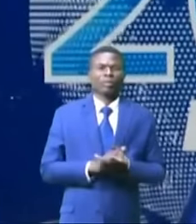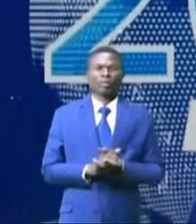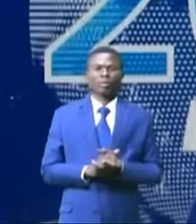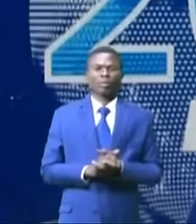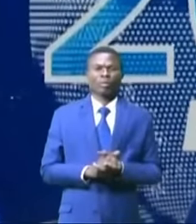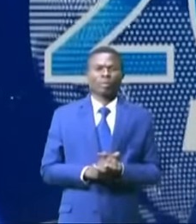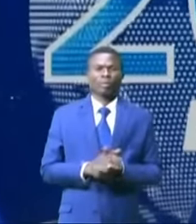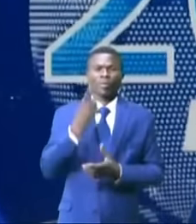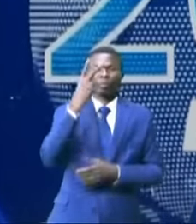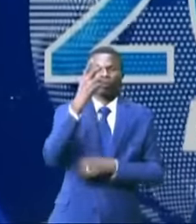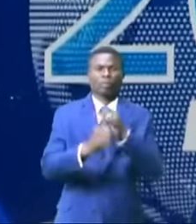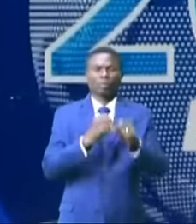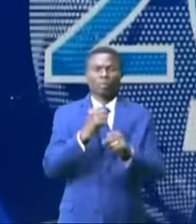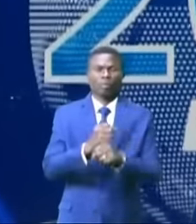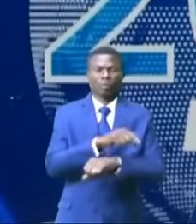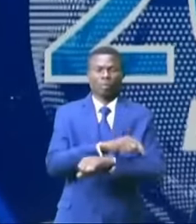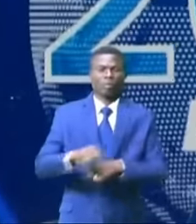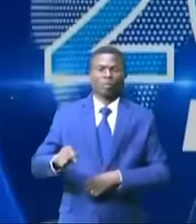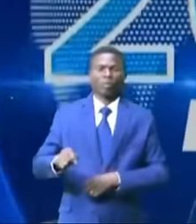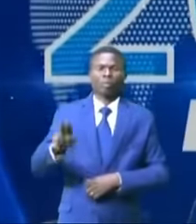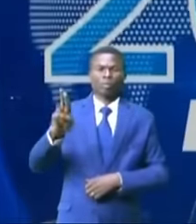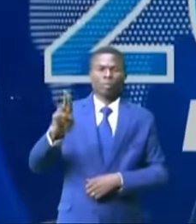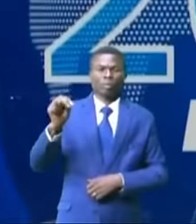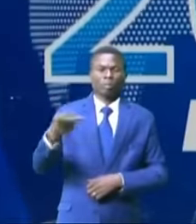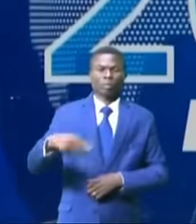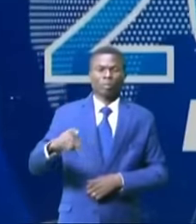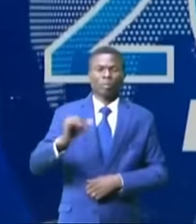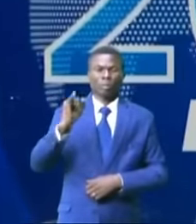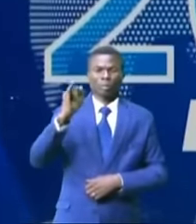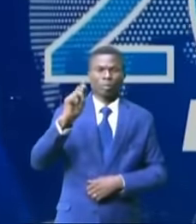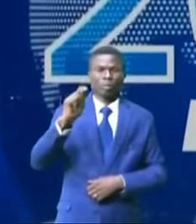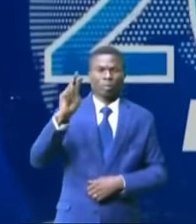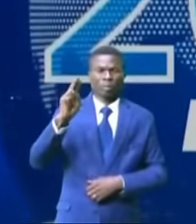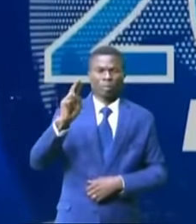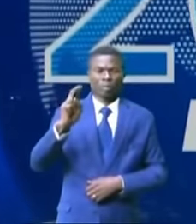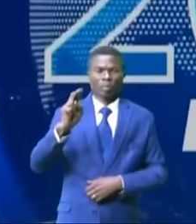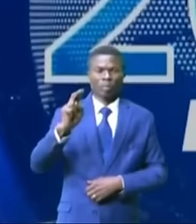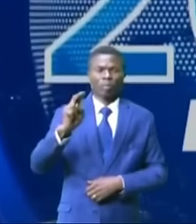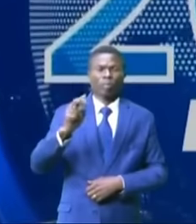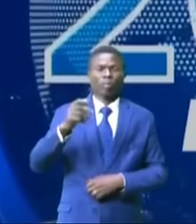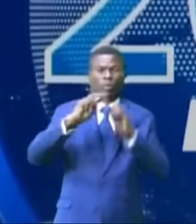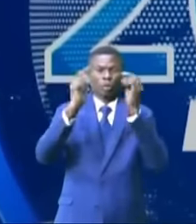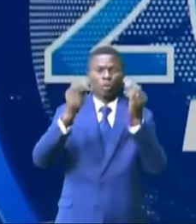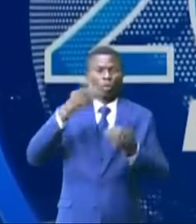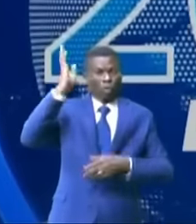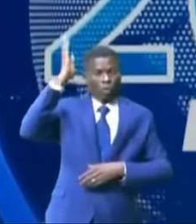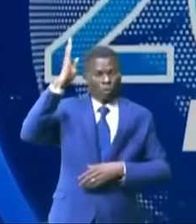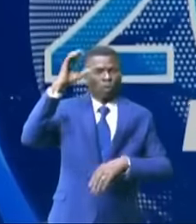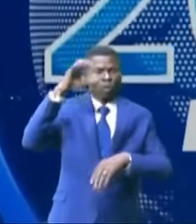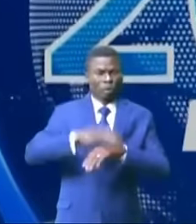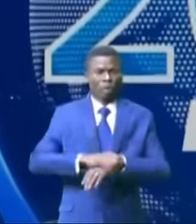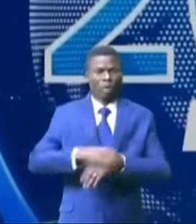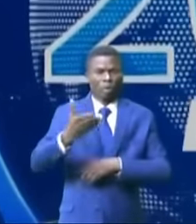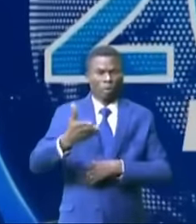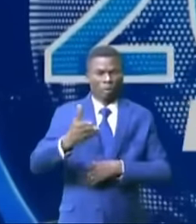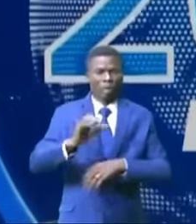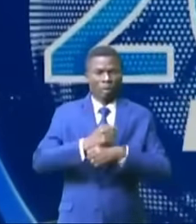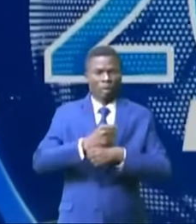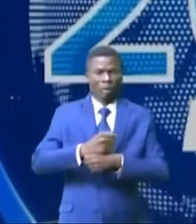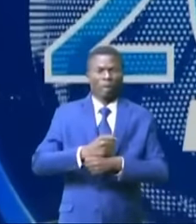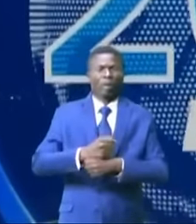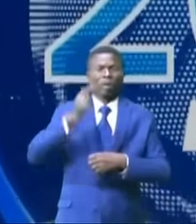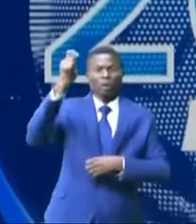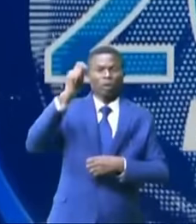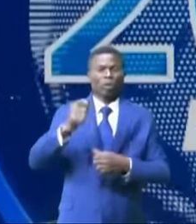Il y a plus de deux ans, le territoire d'Irumu, dans la province de l'Ituri, était sous occupation des mouvements rebelles jusqu'à l'instauration de l'état de